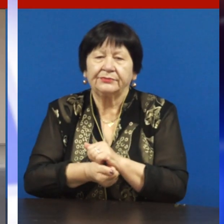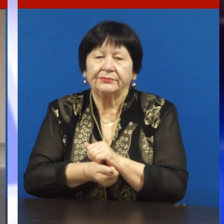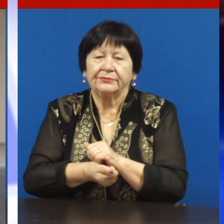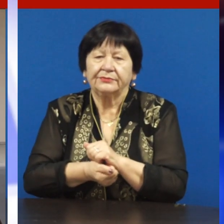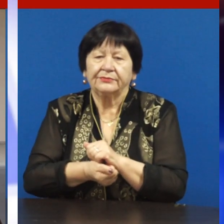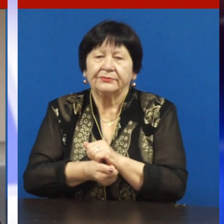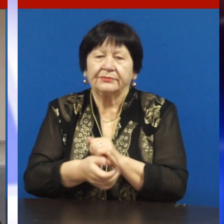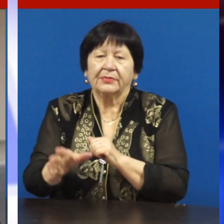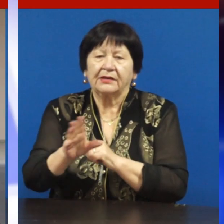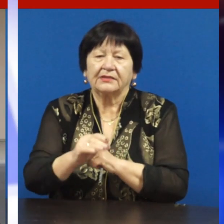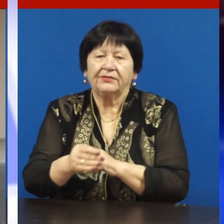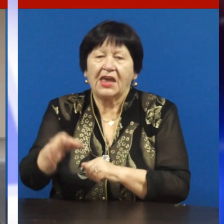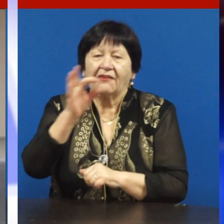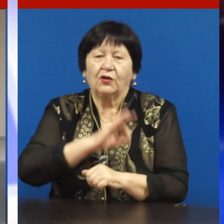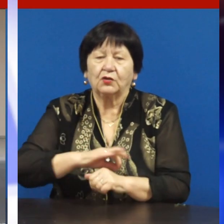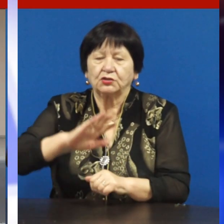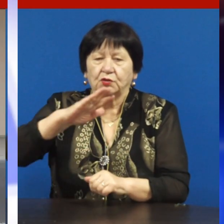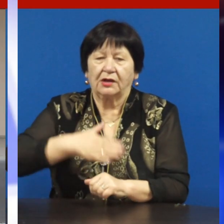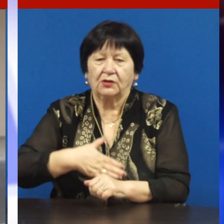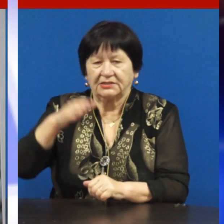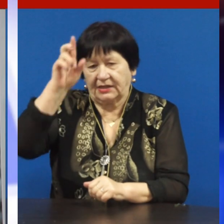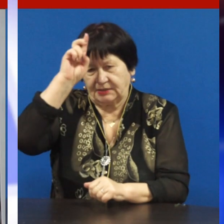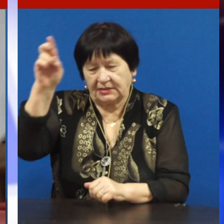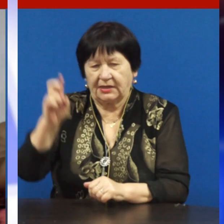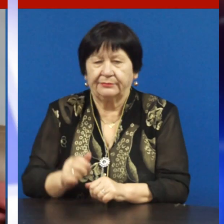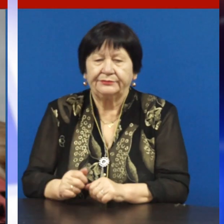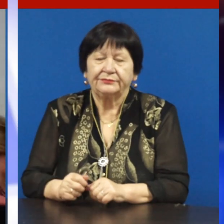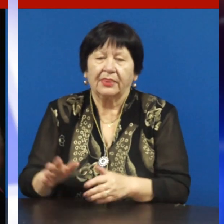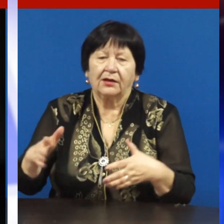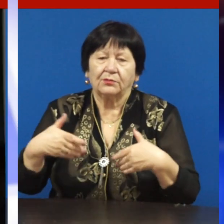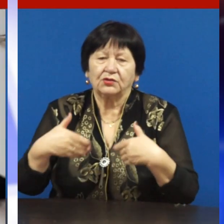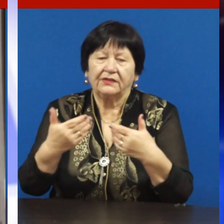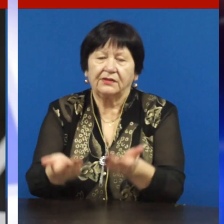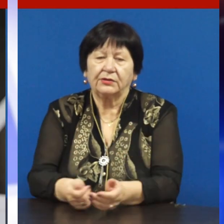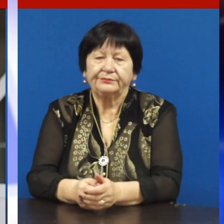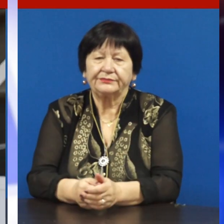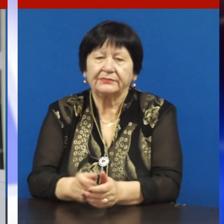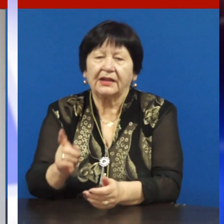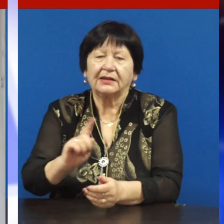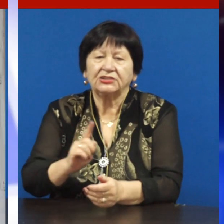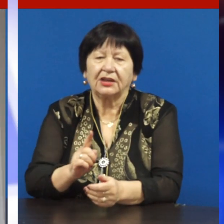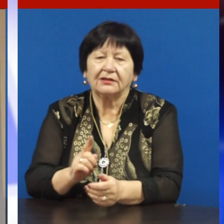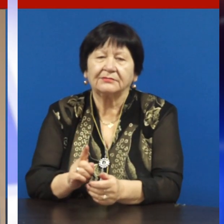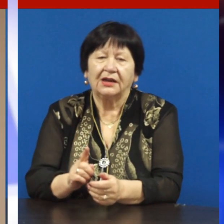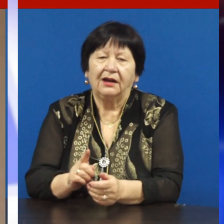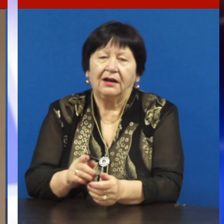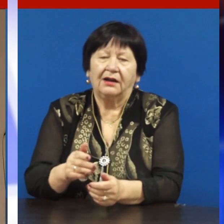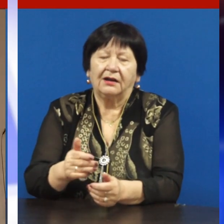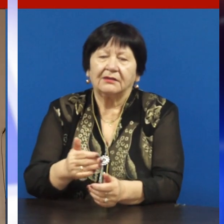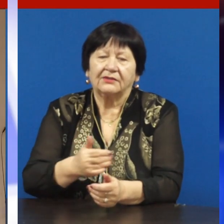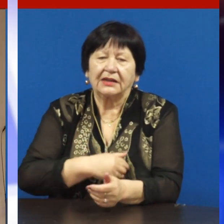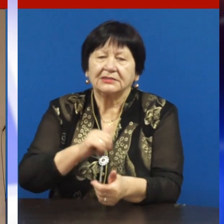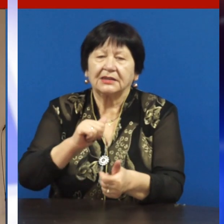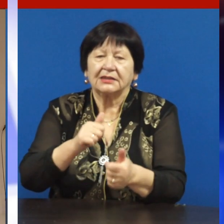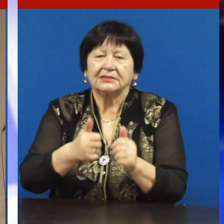Cum să fie în folosul țării noastre Bună ziua Bună ziua ă la ce sperați ce schimbări vreți să